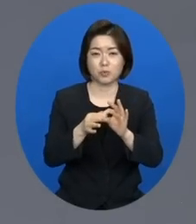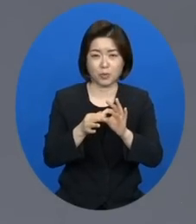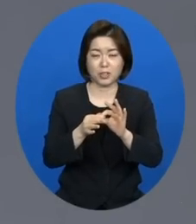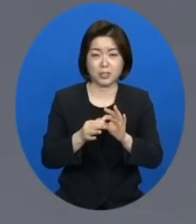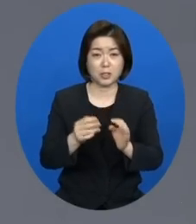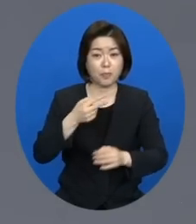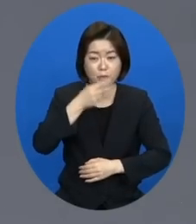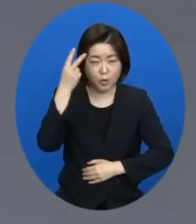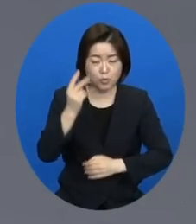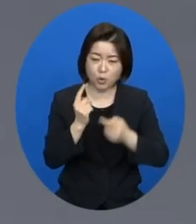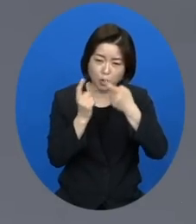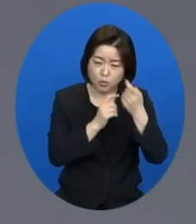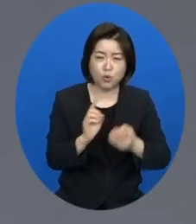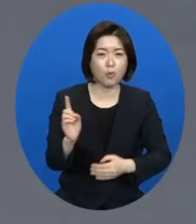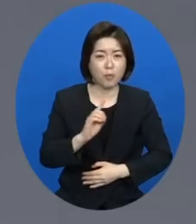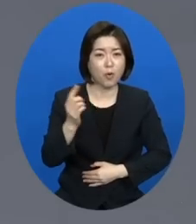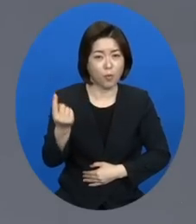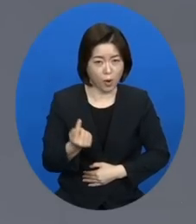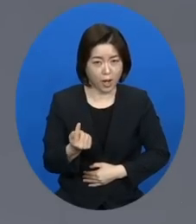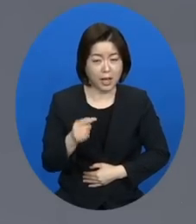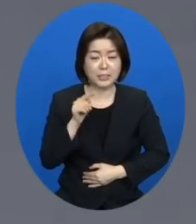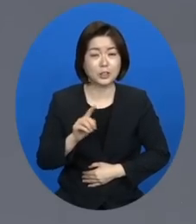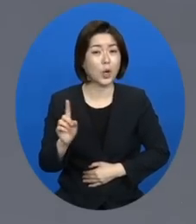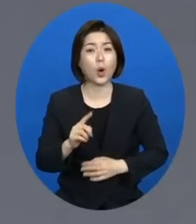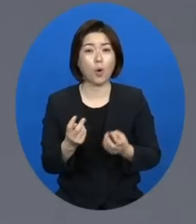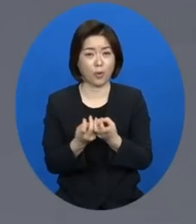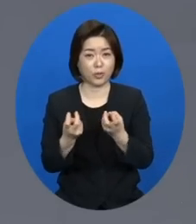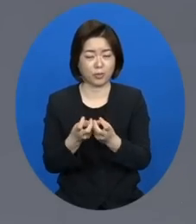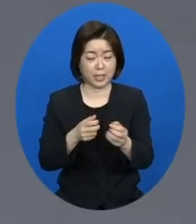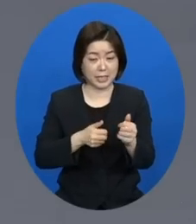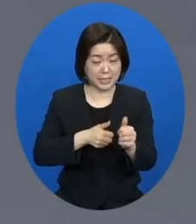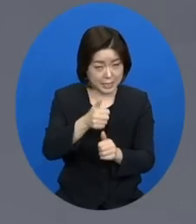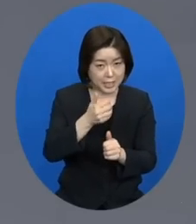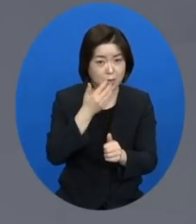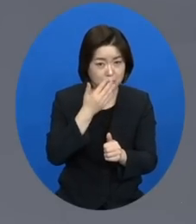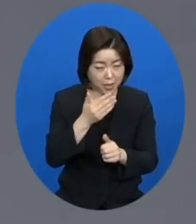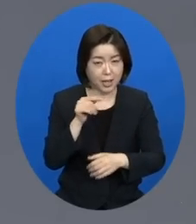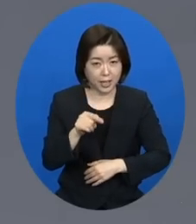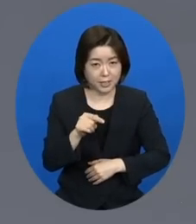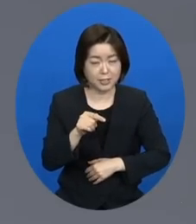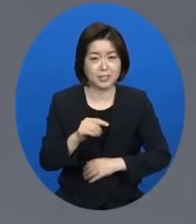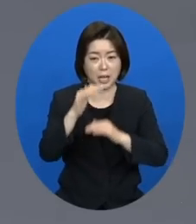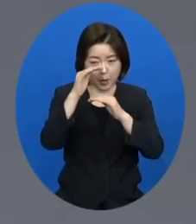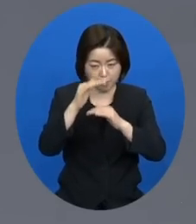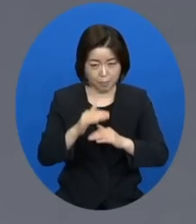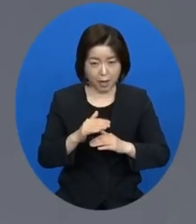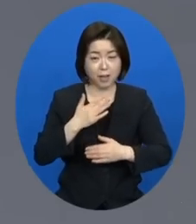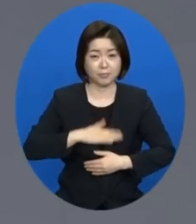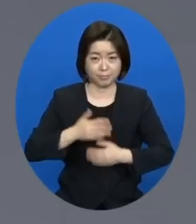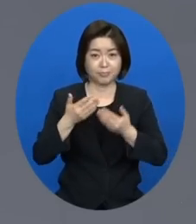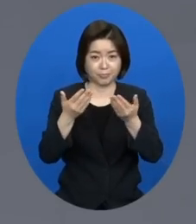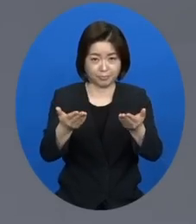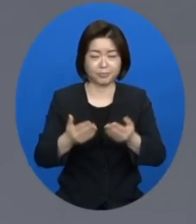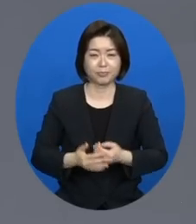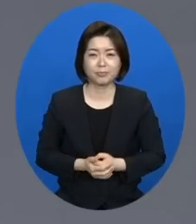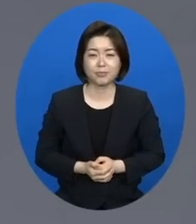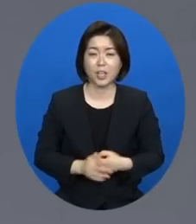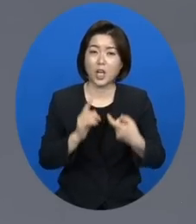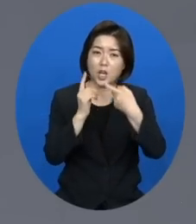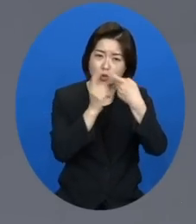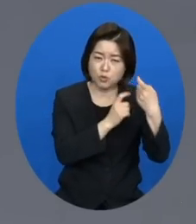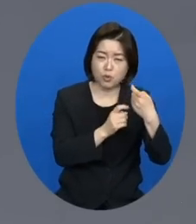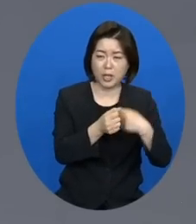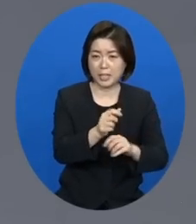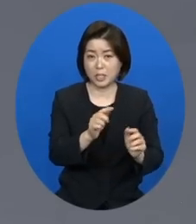요셉에게 어떠한 유혹들이 찾아왔고 그가 그것을 어떻게 이겨낼 수 있었는지를 한번 살펴보고자 합니다. 유혹이 여러